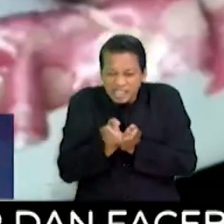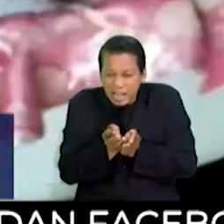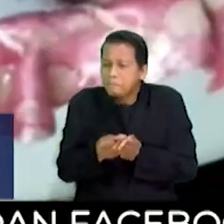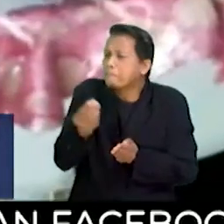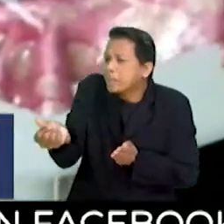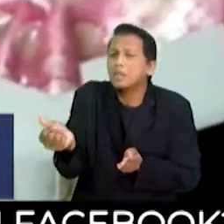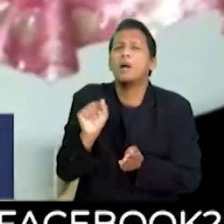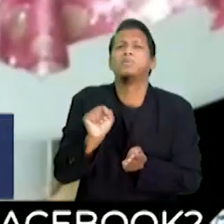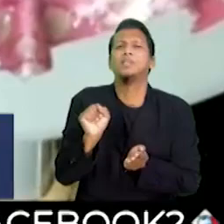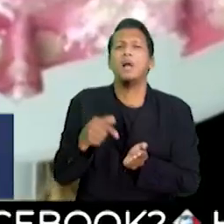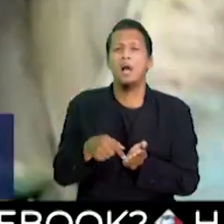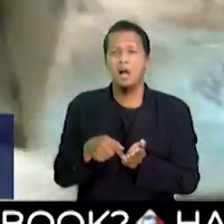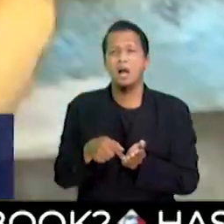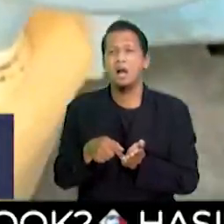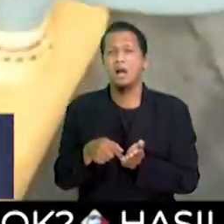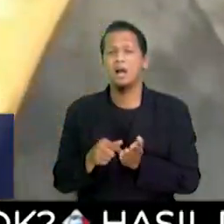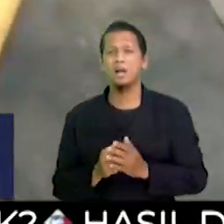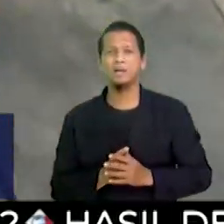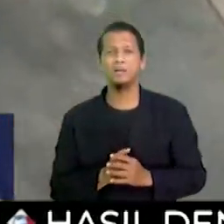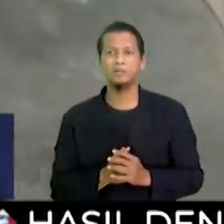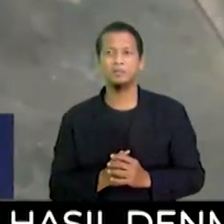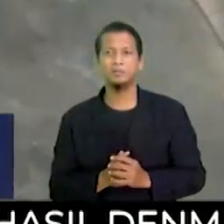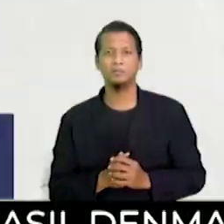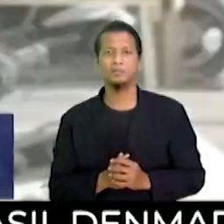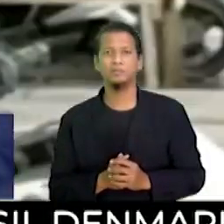selama 2 bulan terakhir.